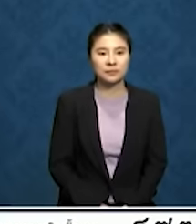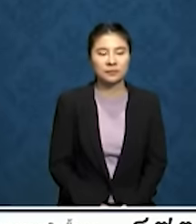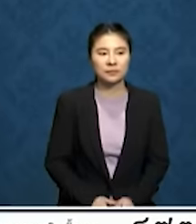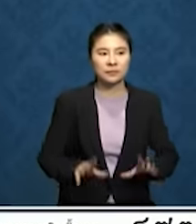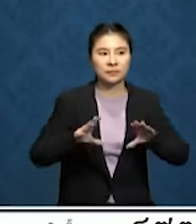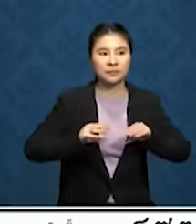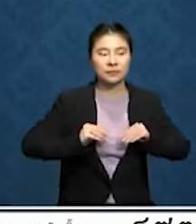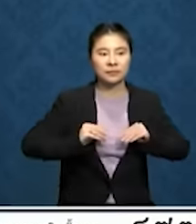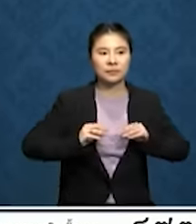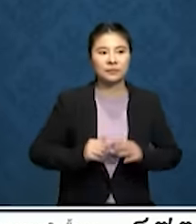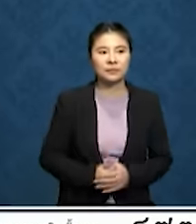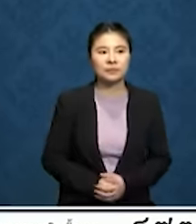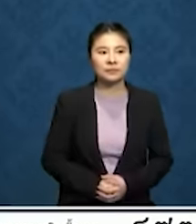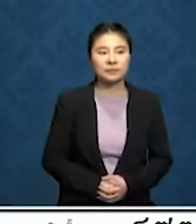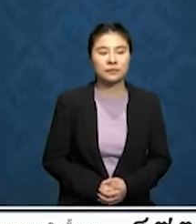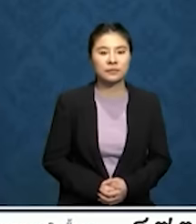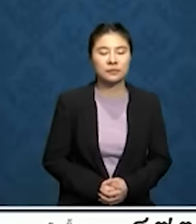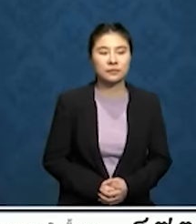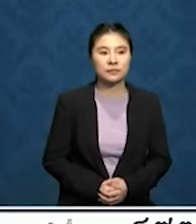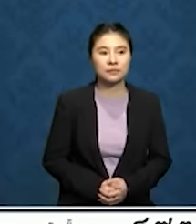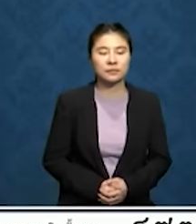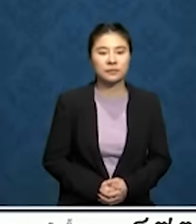ป ์เห็นชอบครับ